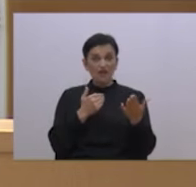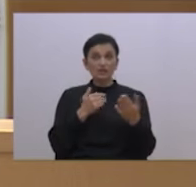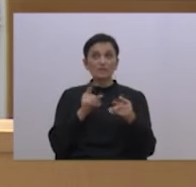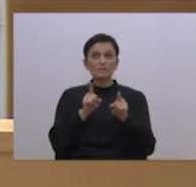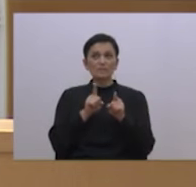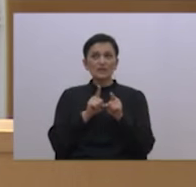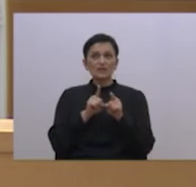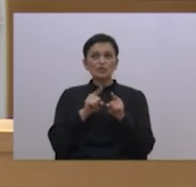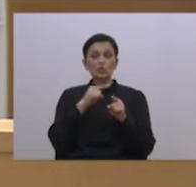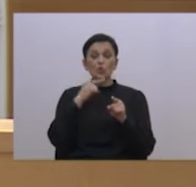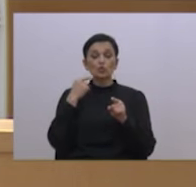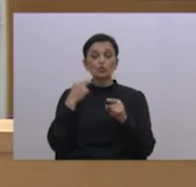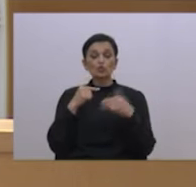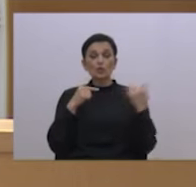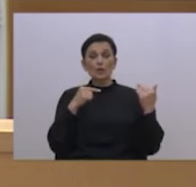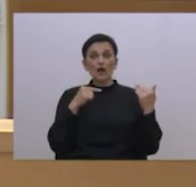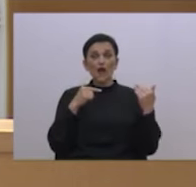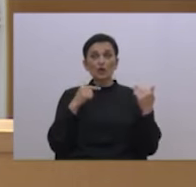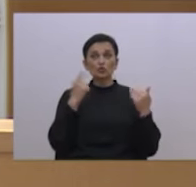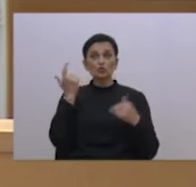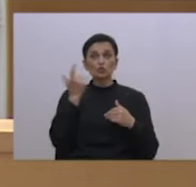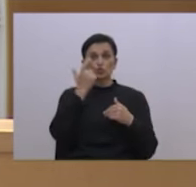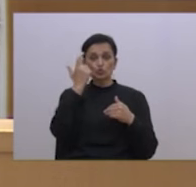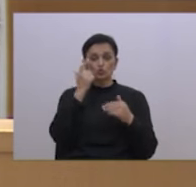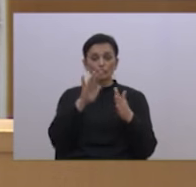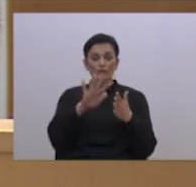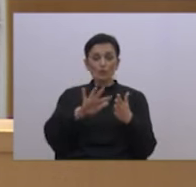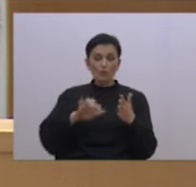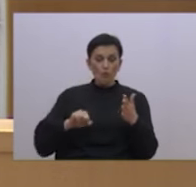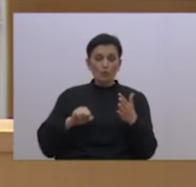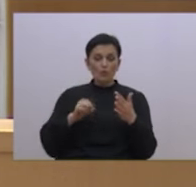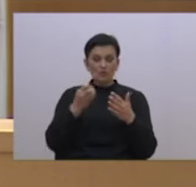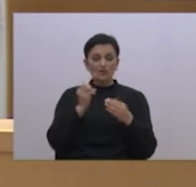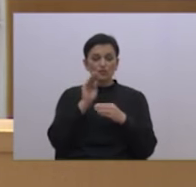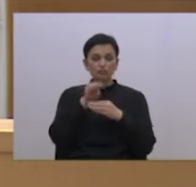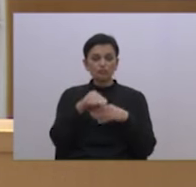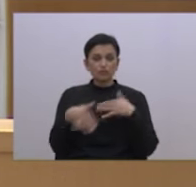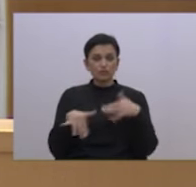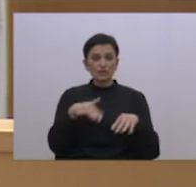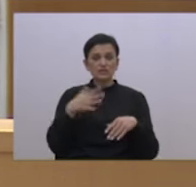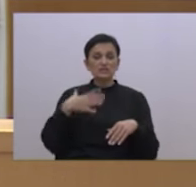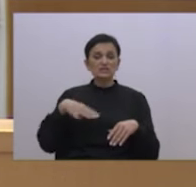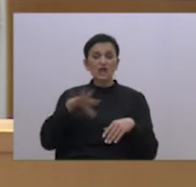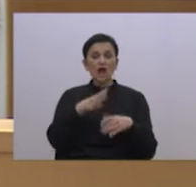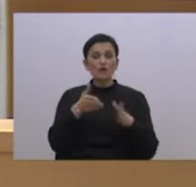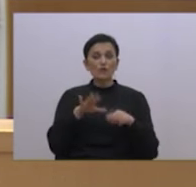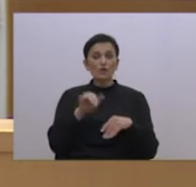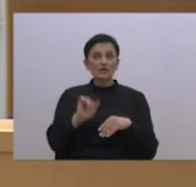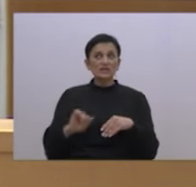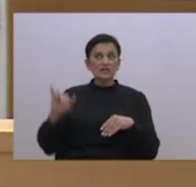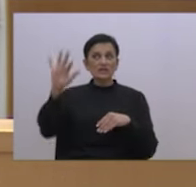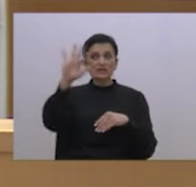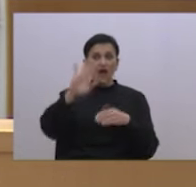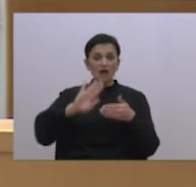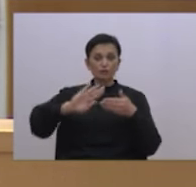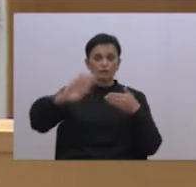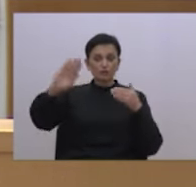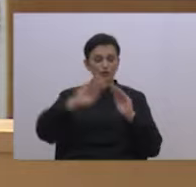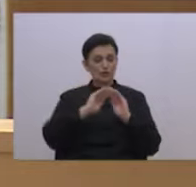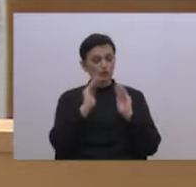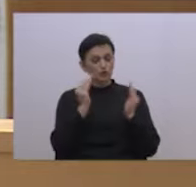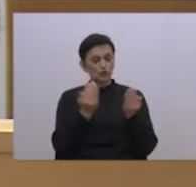ისედაც რუსეთის მხრიდან მორღვეულს უარაინდელს, იმიტომ რომ ამ კანონის მიღებით საქართველოს რჩება დასავლეთისგან იზოლაციაში და კიდევ